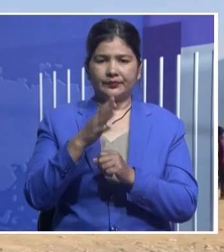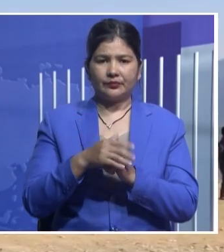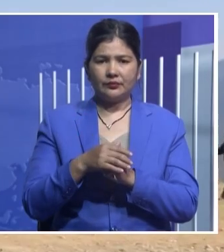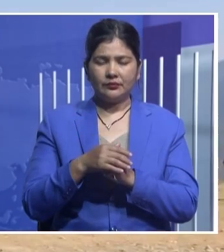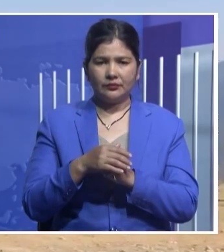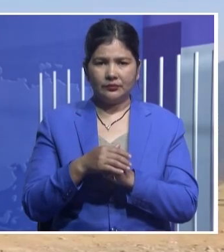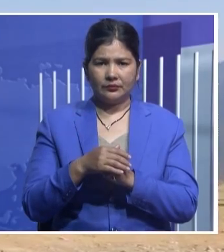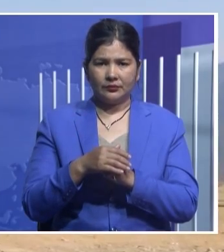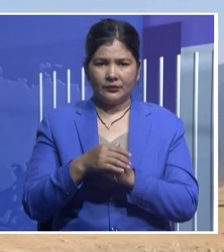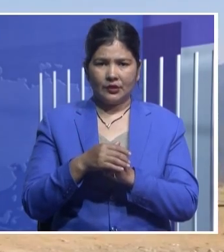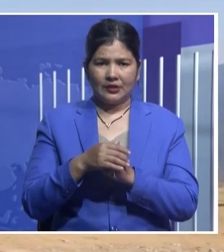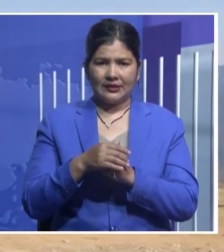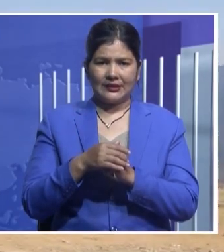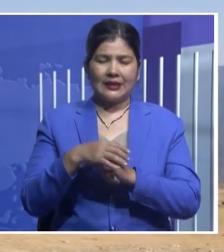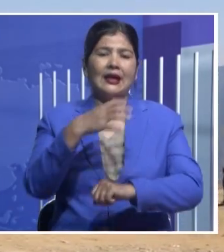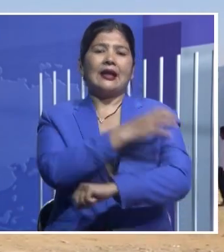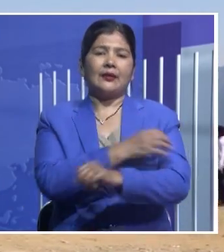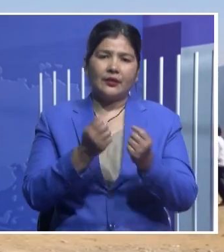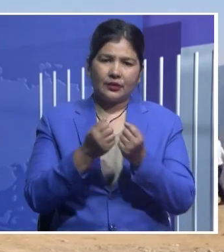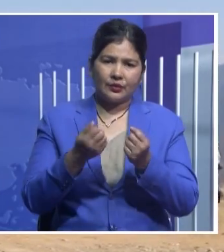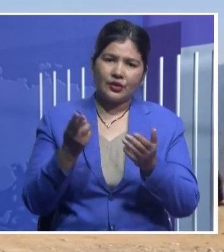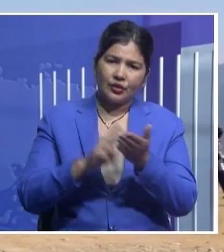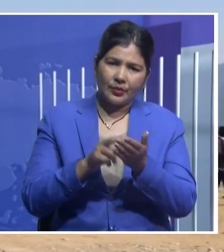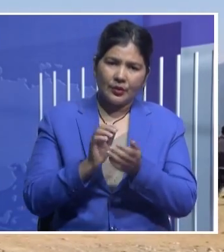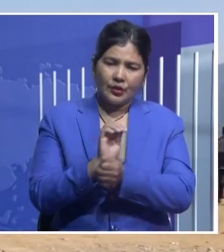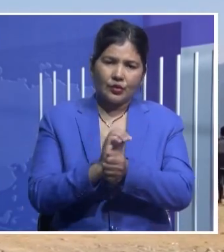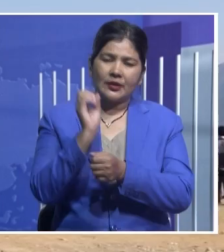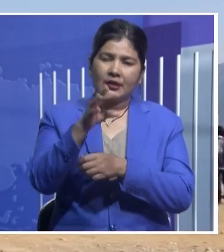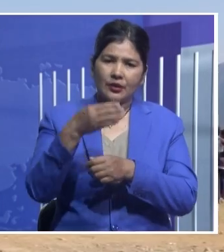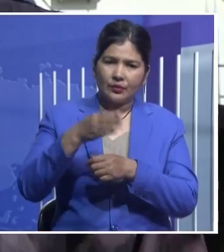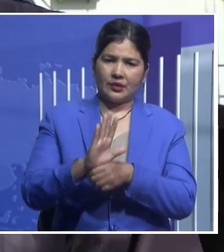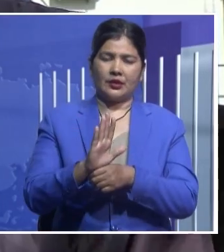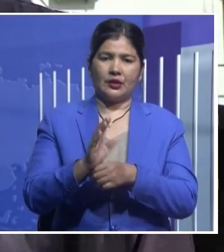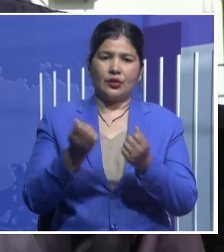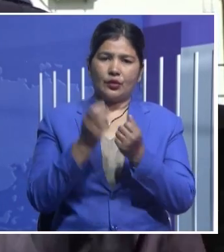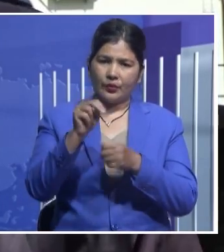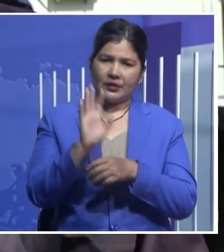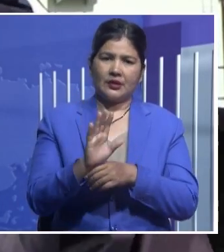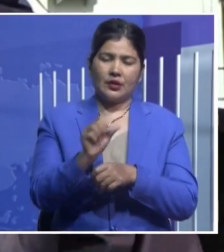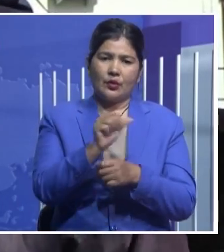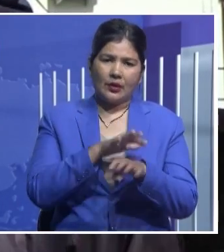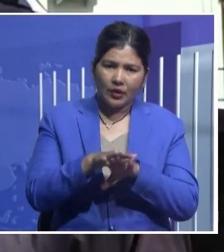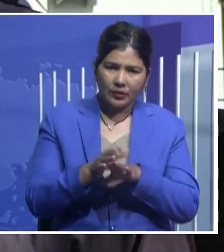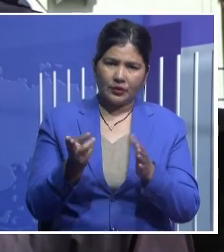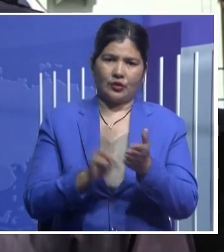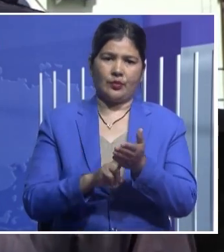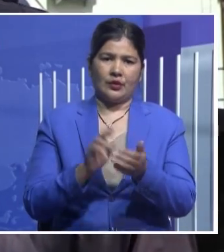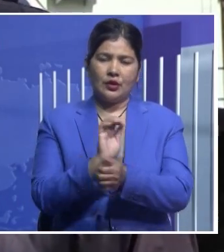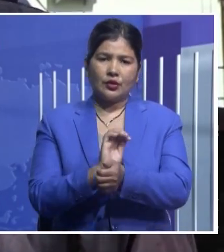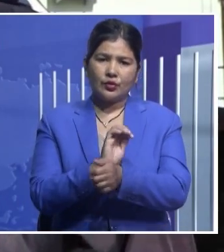अब उनीहरूले कारवाही गरेर हुन्छ कि अथवा केही थप सुविधा दिएर हुन्छ कि त्यो चाहिँ गर्नुपर्छ। उहाँहरूले केही थप